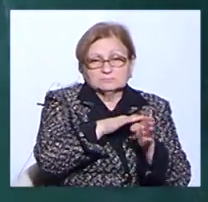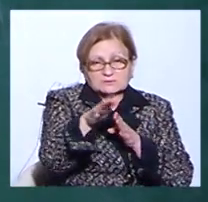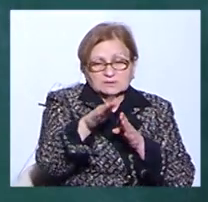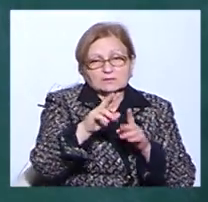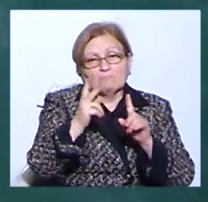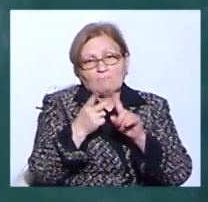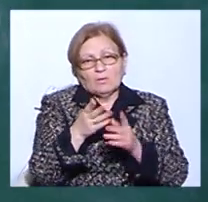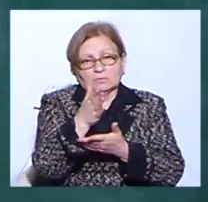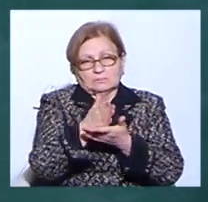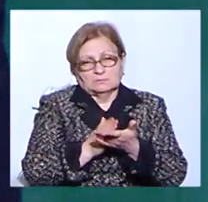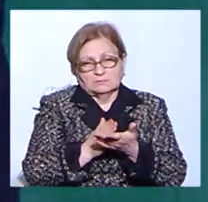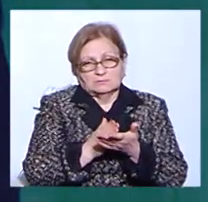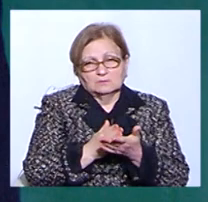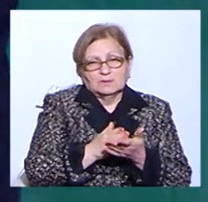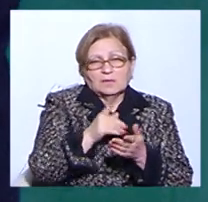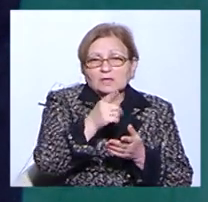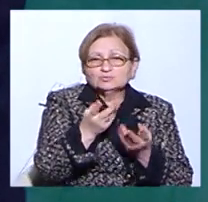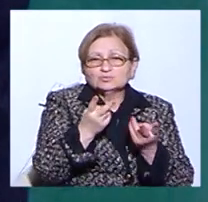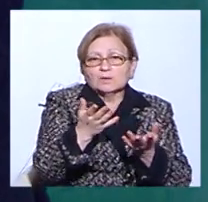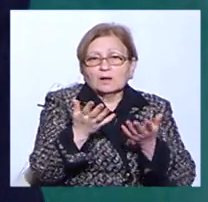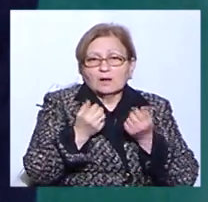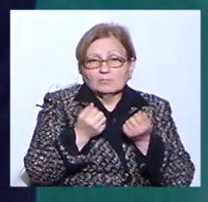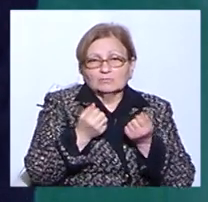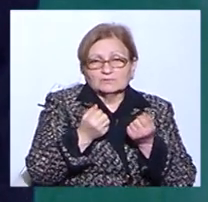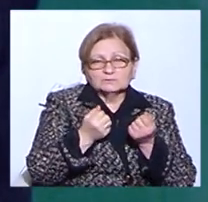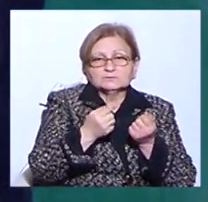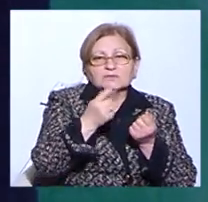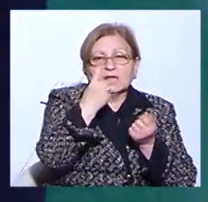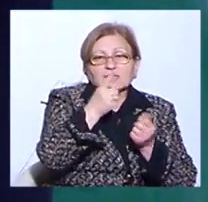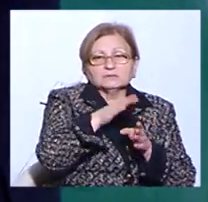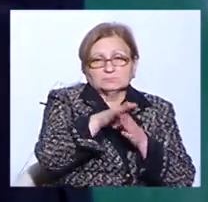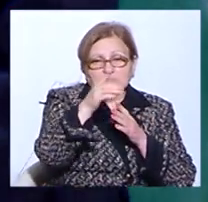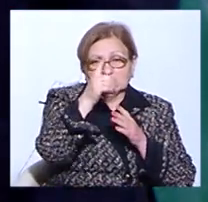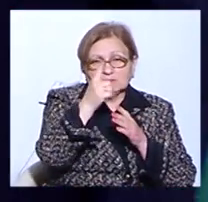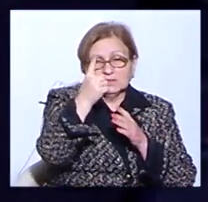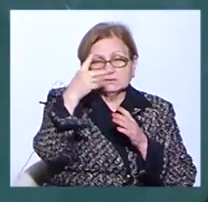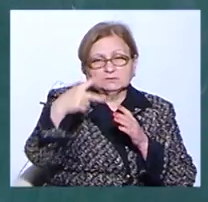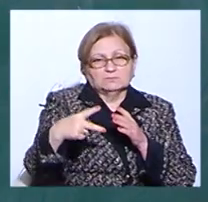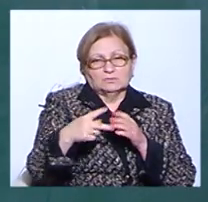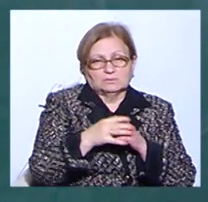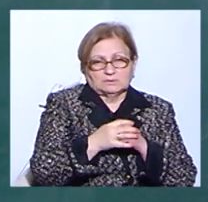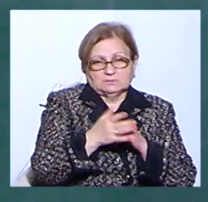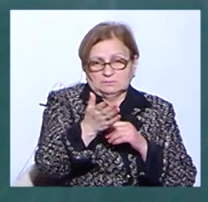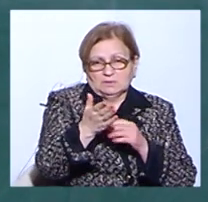კიდევ ნახევარი. მაშინ ეს უნდა გამოვიდეს ტოლი, როგორც უნდა იყოს 1 მთელი და 1 მეორედი.